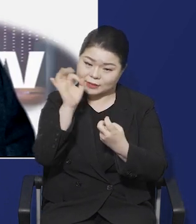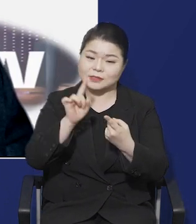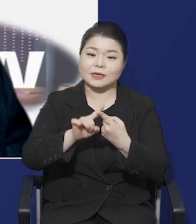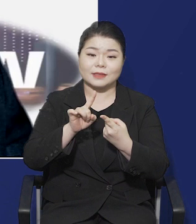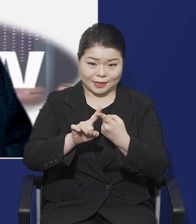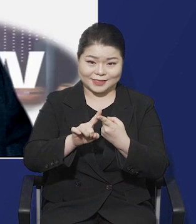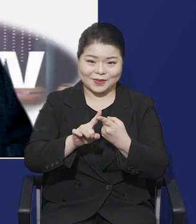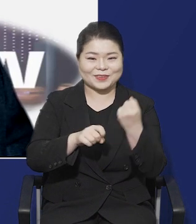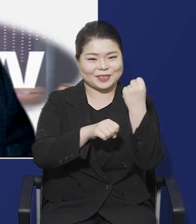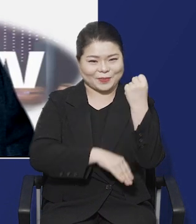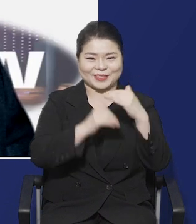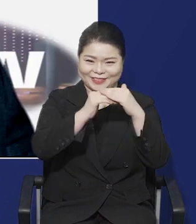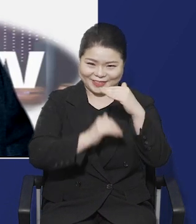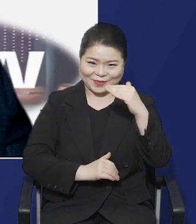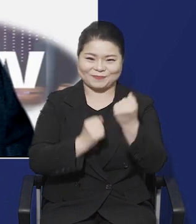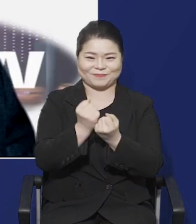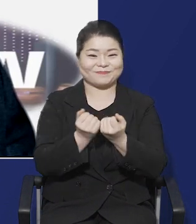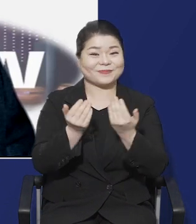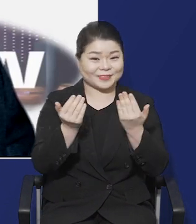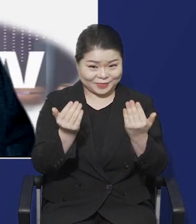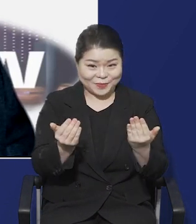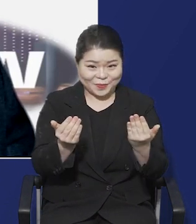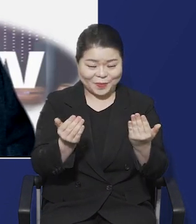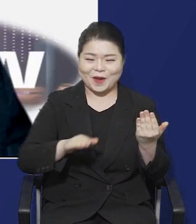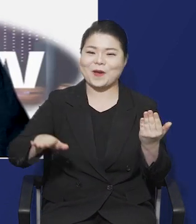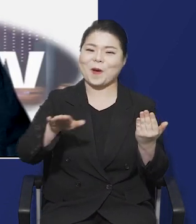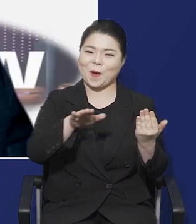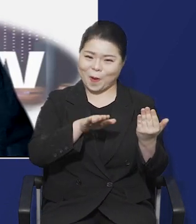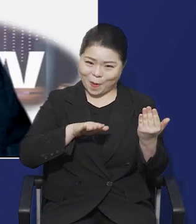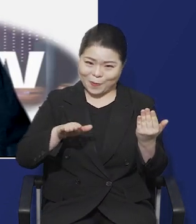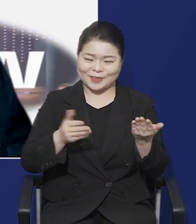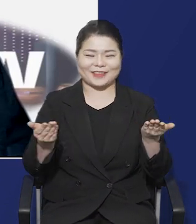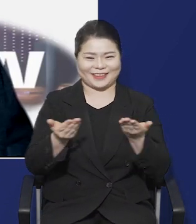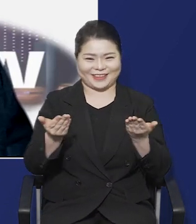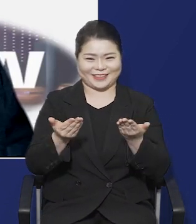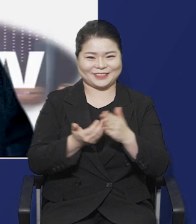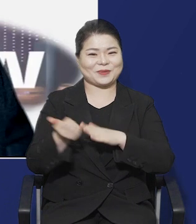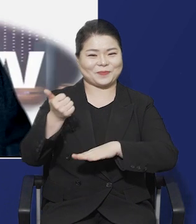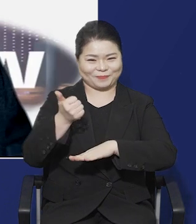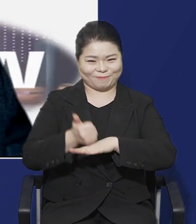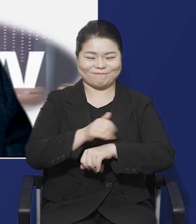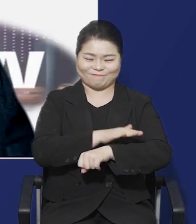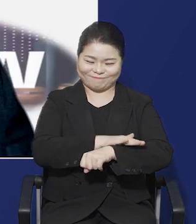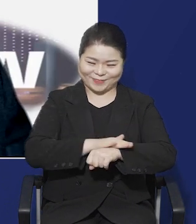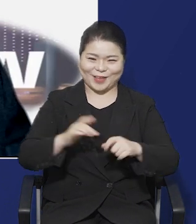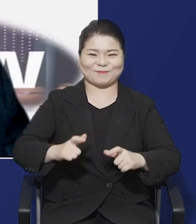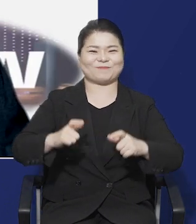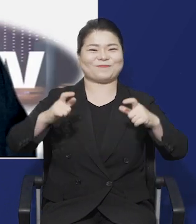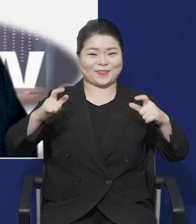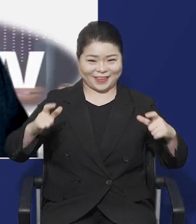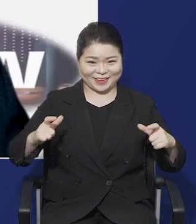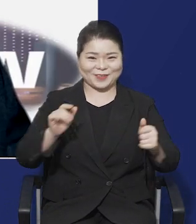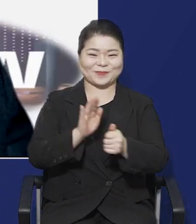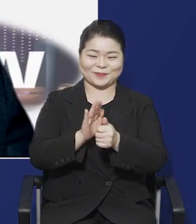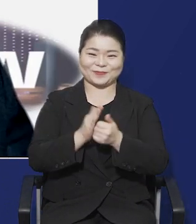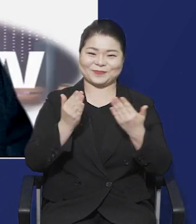대한 기본적인 내용을 알아봄으로써 여러분들의 비즈니스를 성공적으로 확장시키는 데